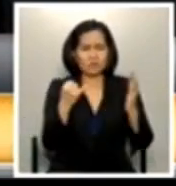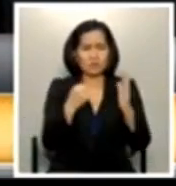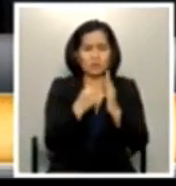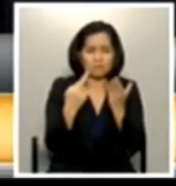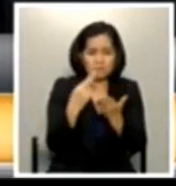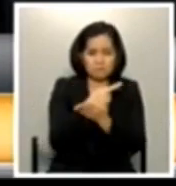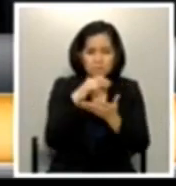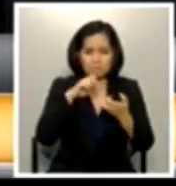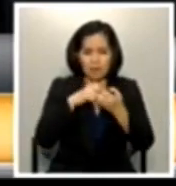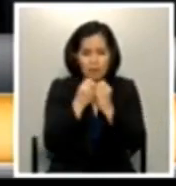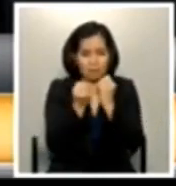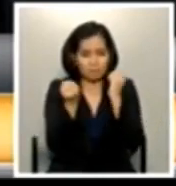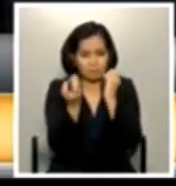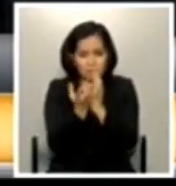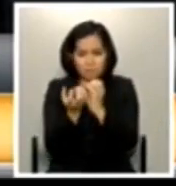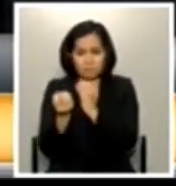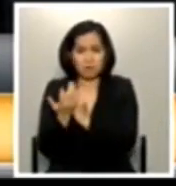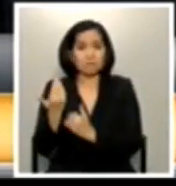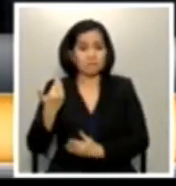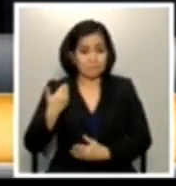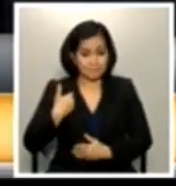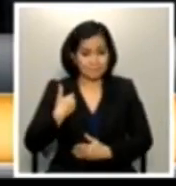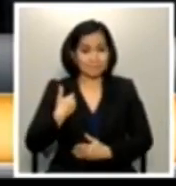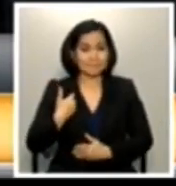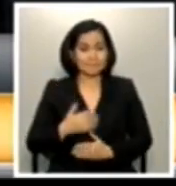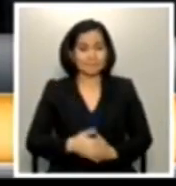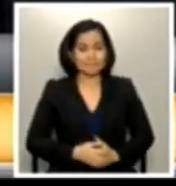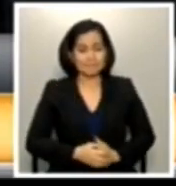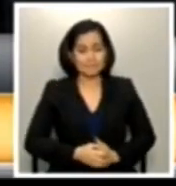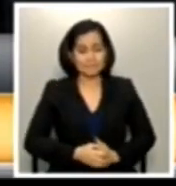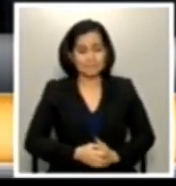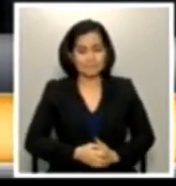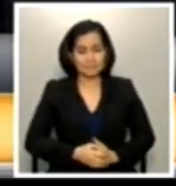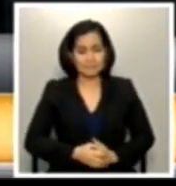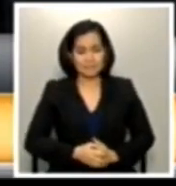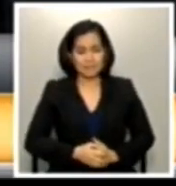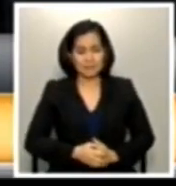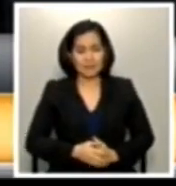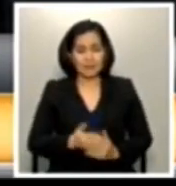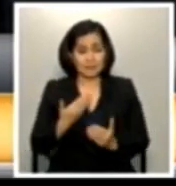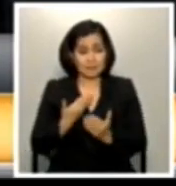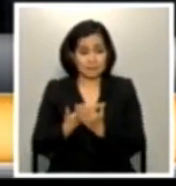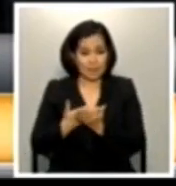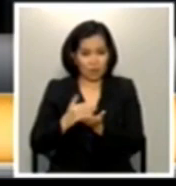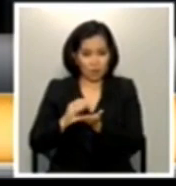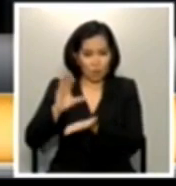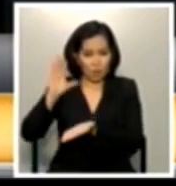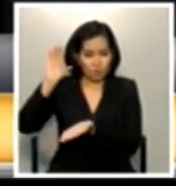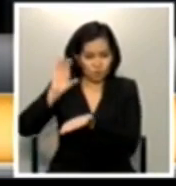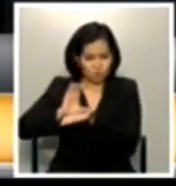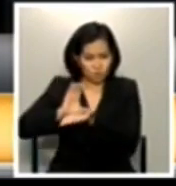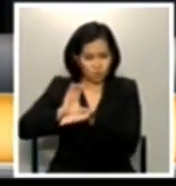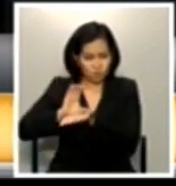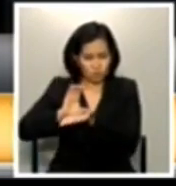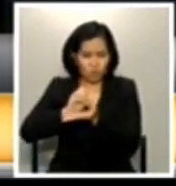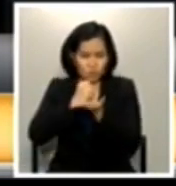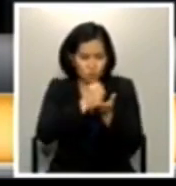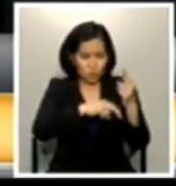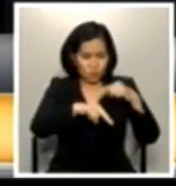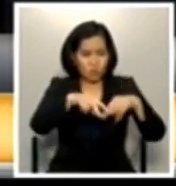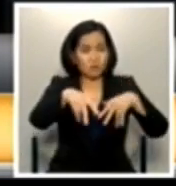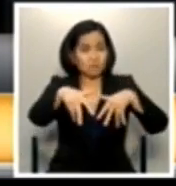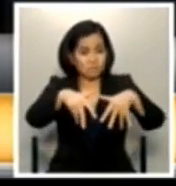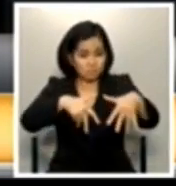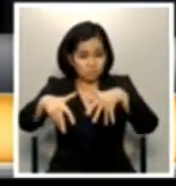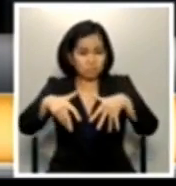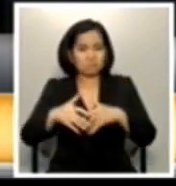ากการผลิตกระแสไฟฟ้านะครับตรงนั้นเนี่ยจึงมีกองทุนพัฒนาไฟฟ้าขึ้นมาเพื่อเยียวยาพี่น้องก็มี